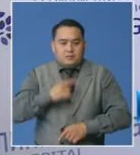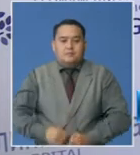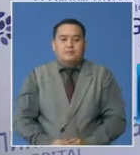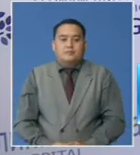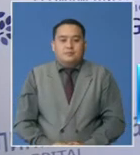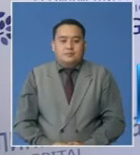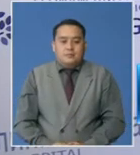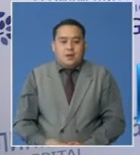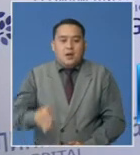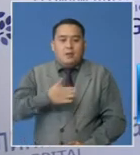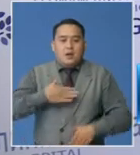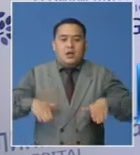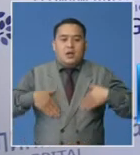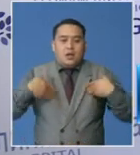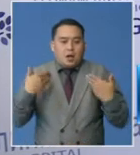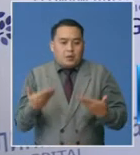рекомендуем клиники.